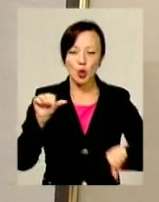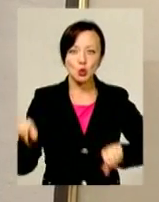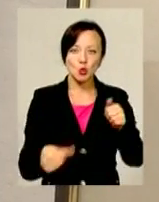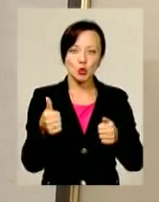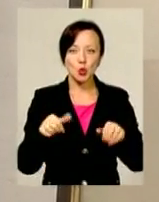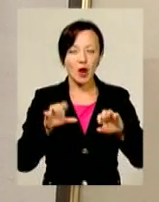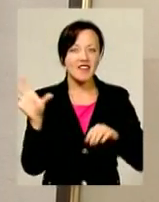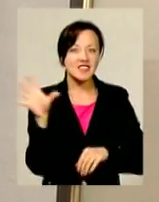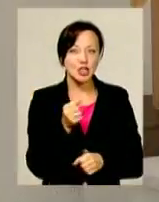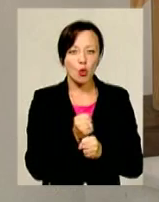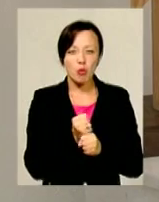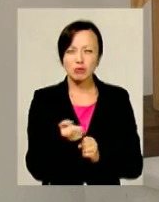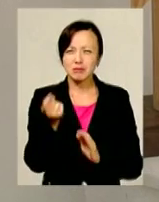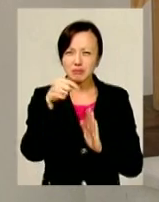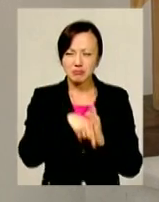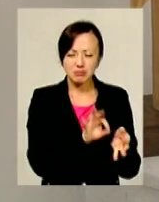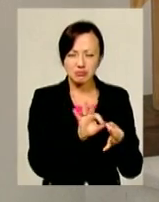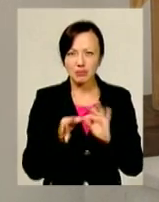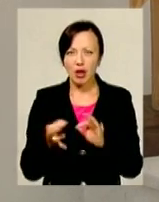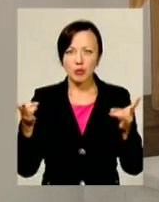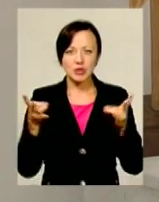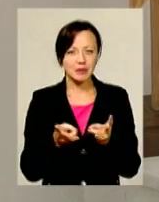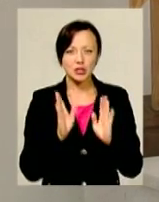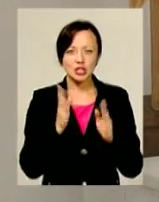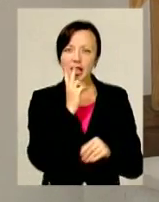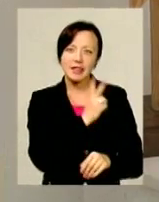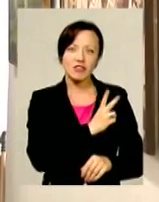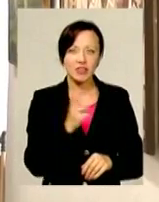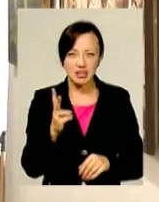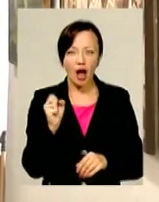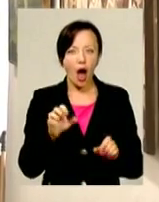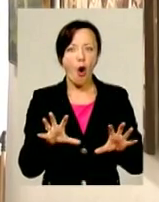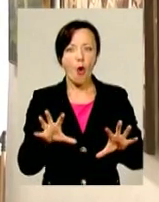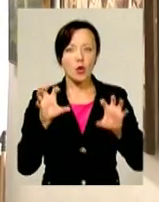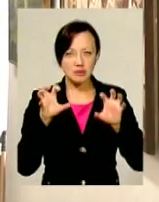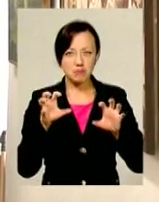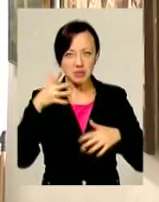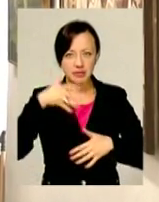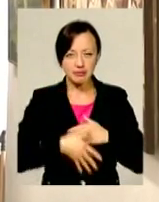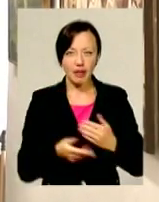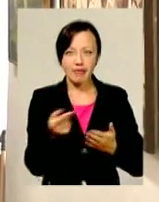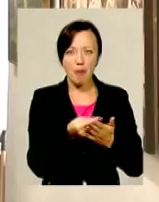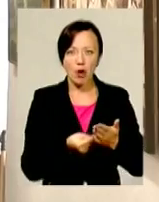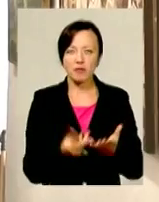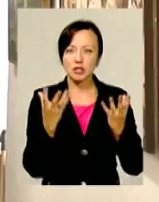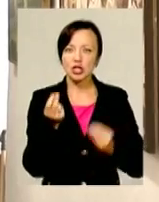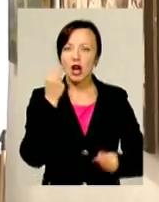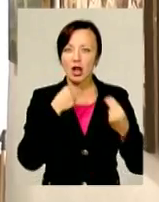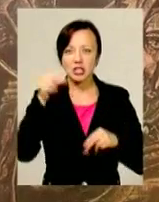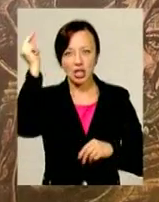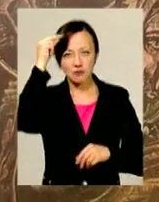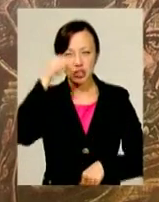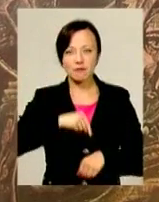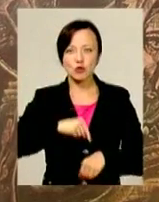Усі роботи автора мають глибокий зміст, тож їх потрібно не лише споглядати, а й осмислювати намальоване, а ще краще –